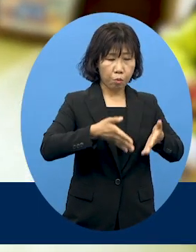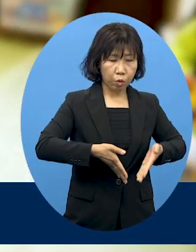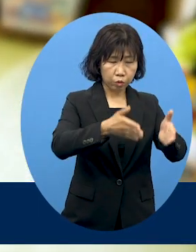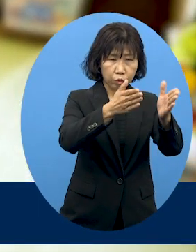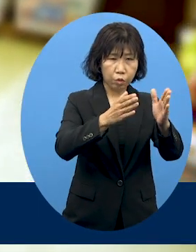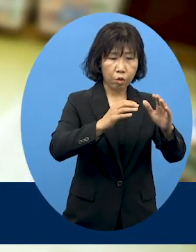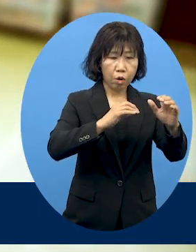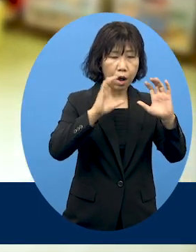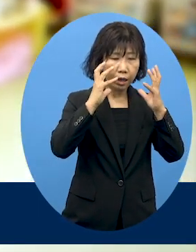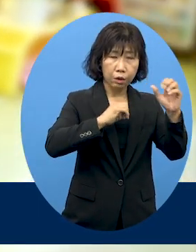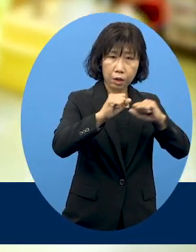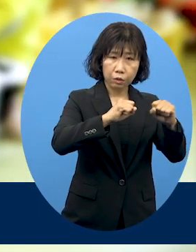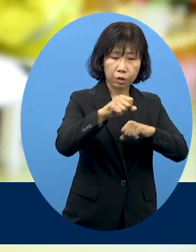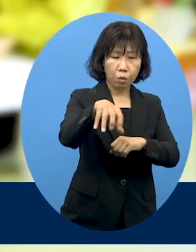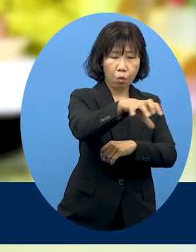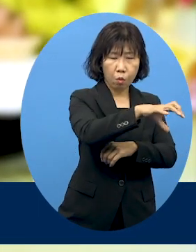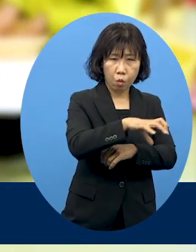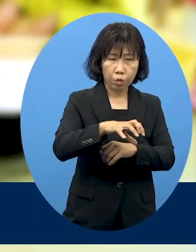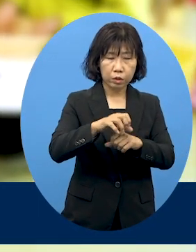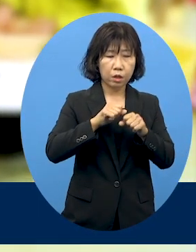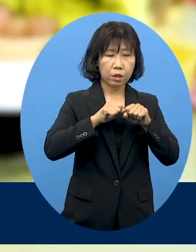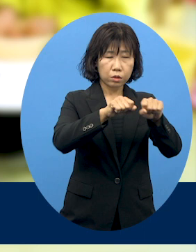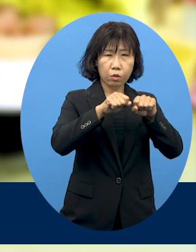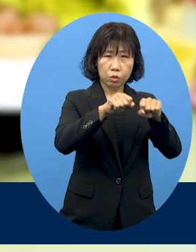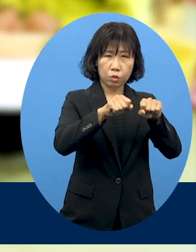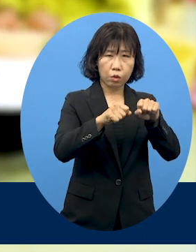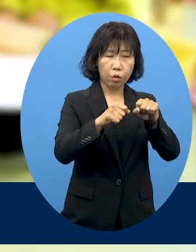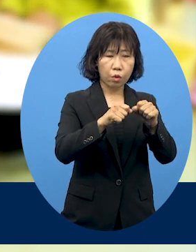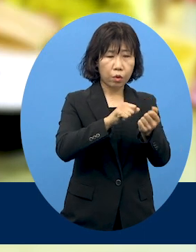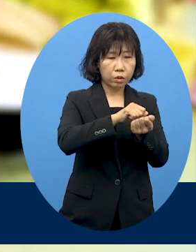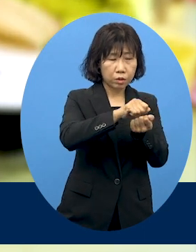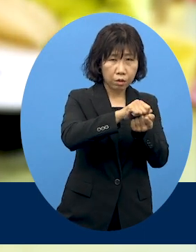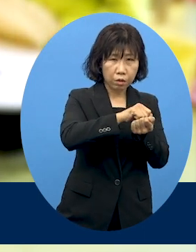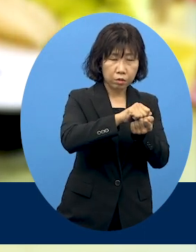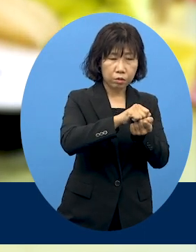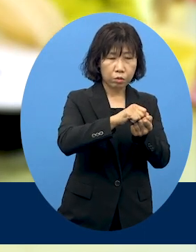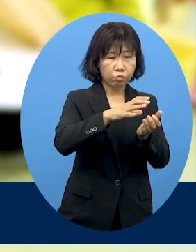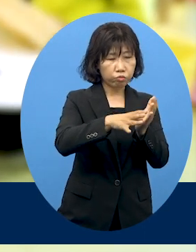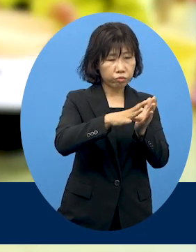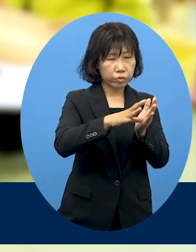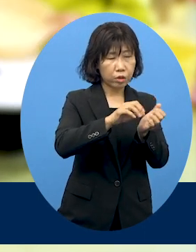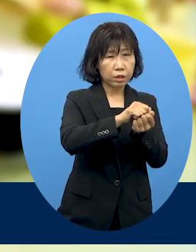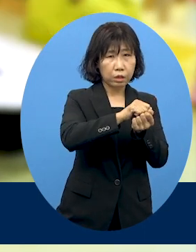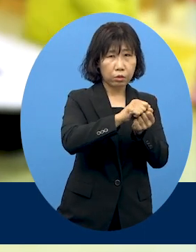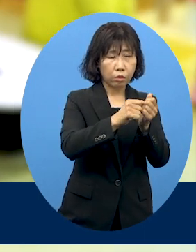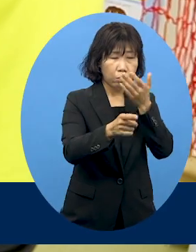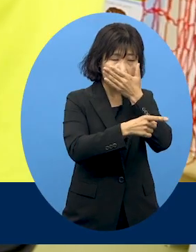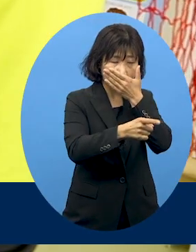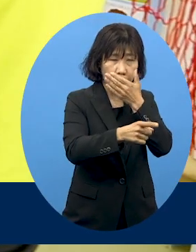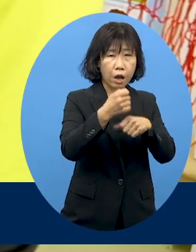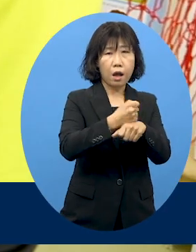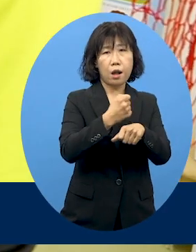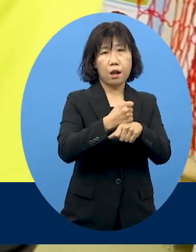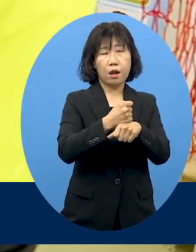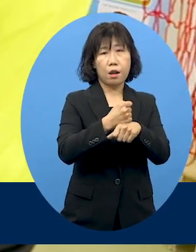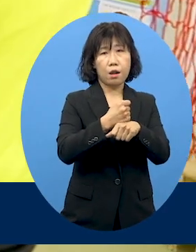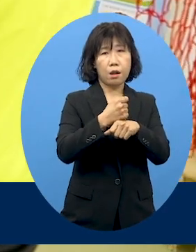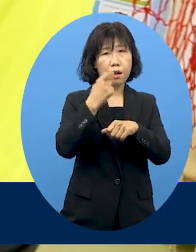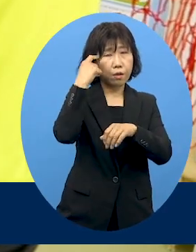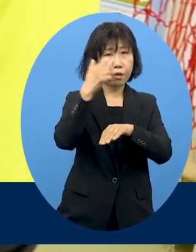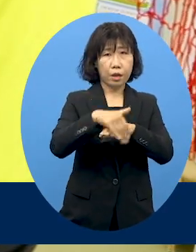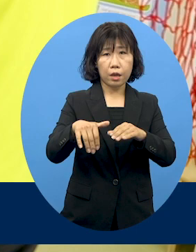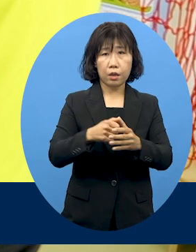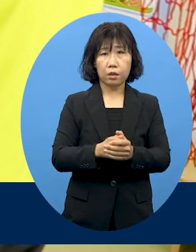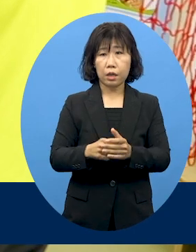복도 등 아이들이 주로 활동하는 공간에 대한 청소와 소독 교구 4척 등을 담당합니다 유덕열 구청장은